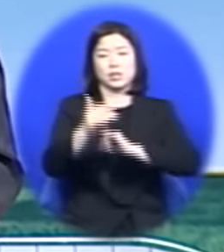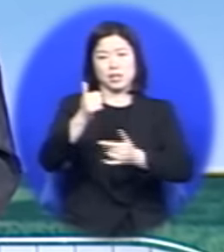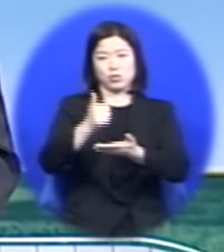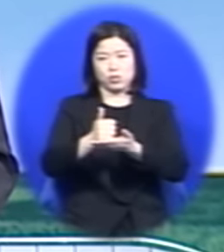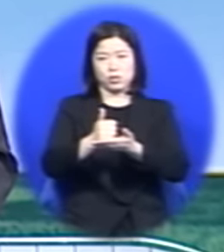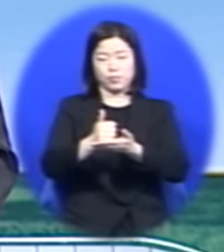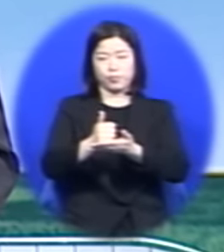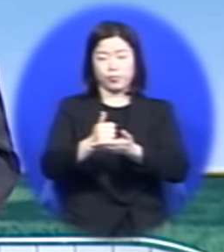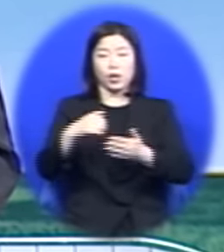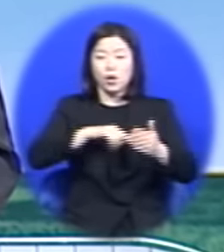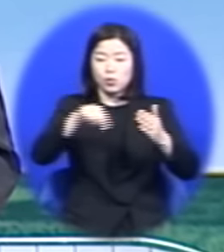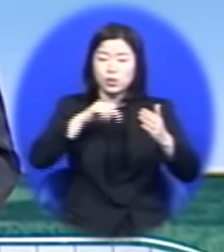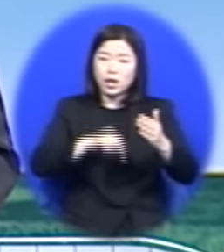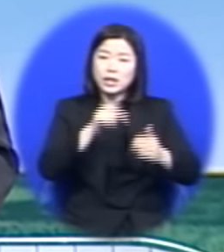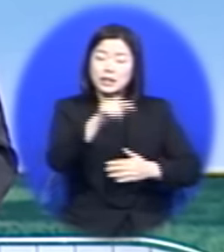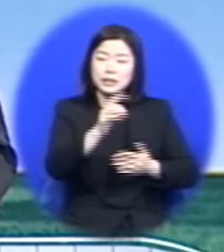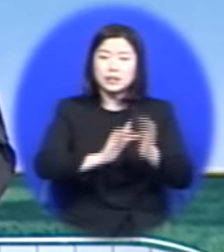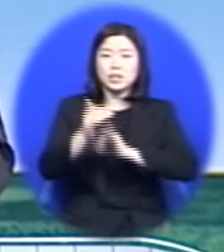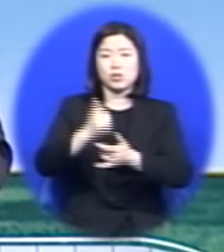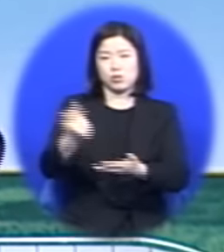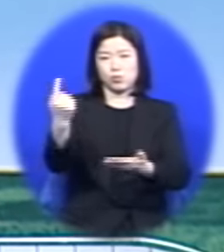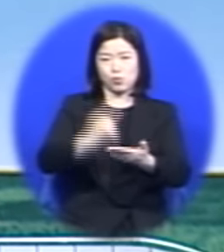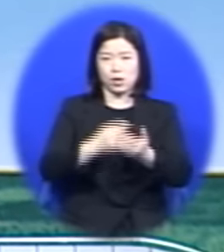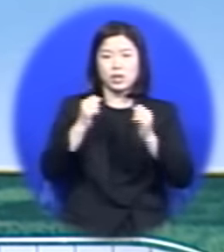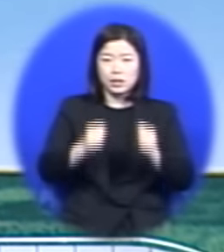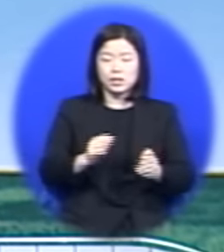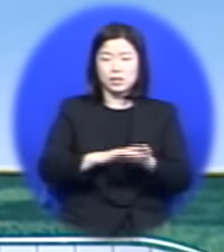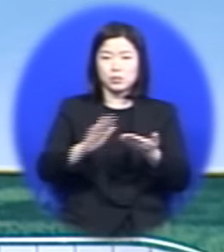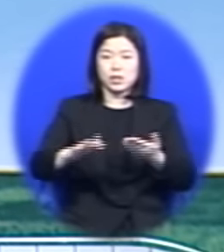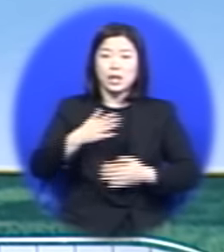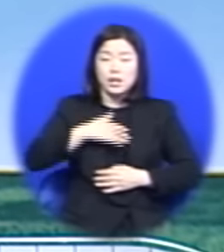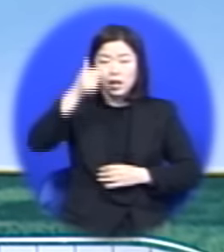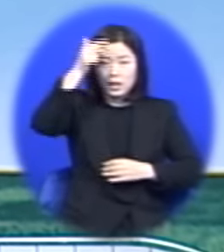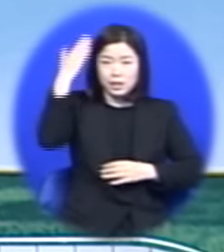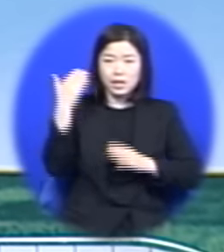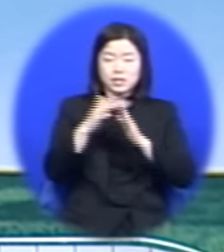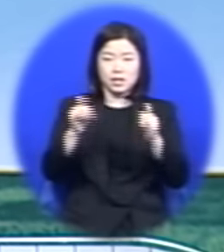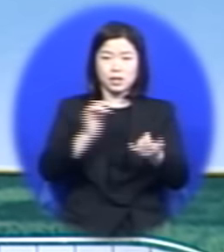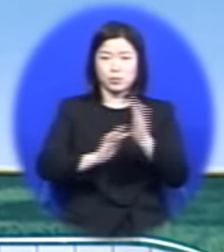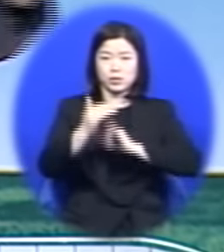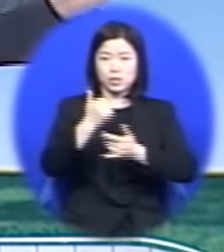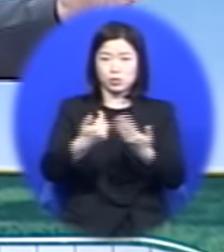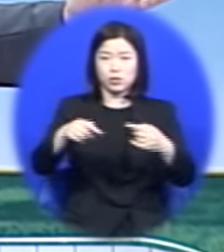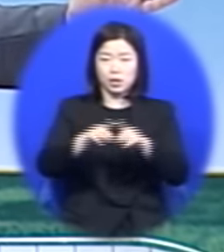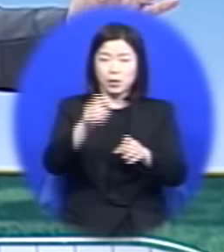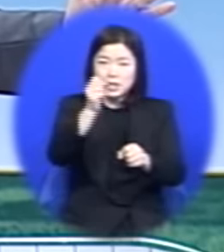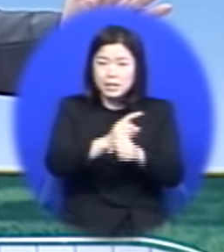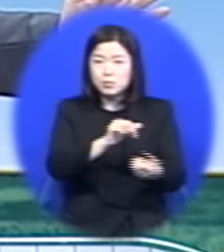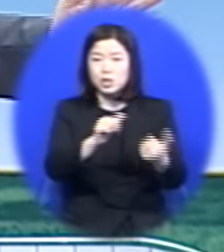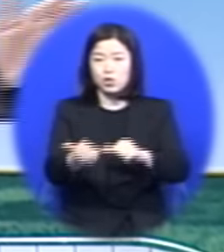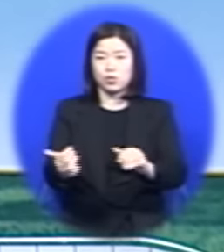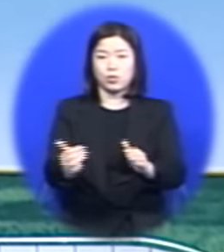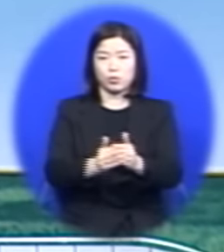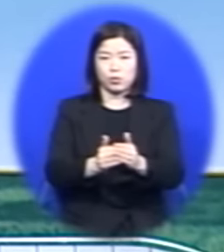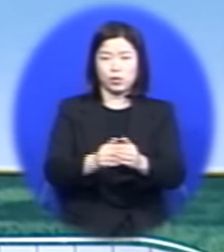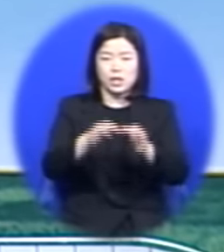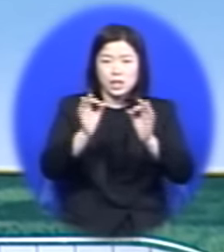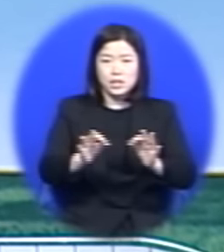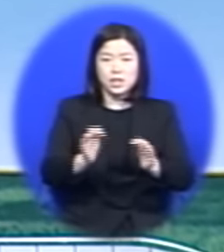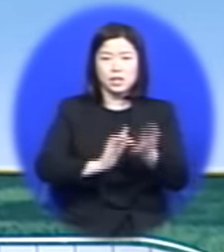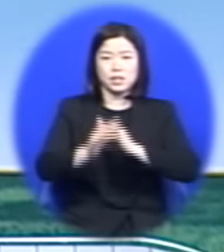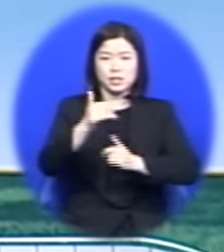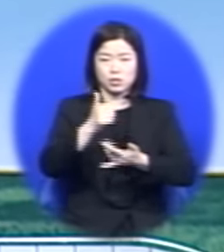그 예수님이 와 계신 거잖아요. 내 옛사람은 예수님과 이미 죽었고 이제는